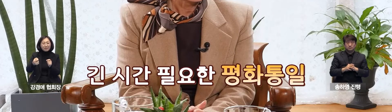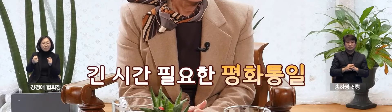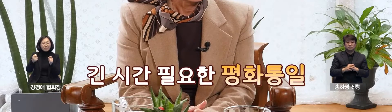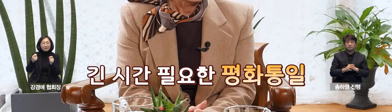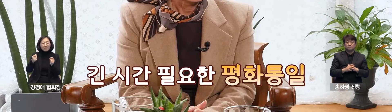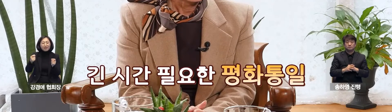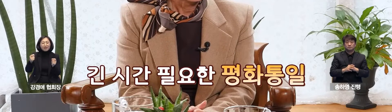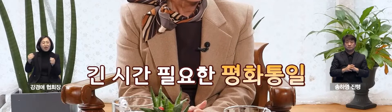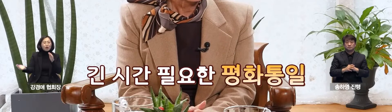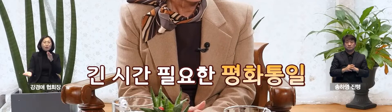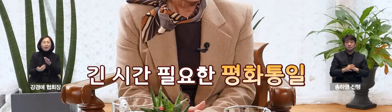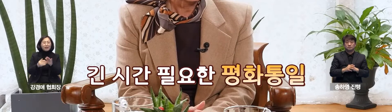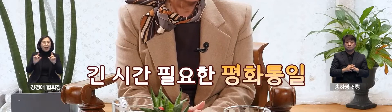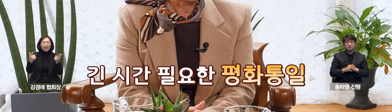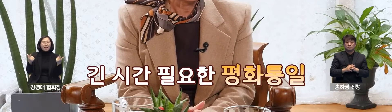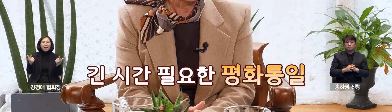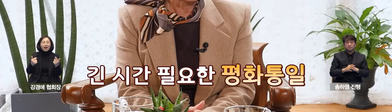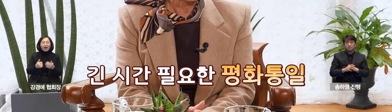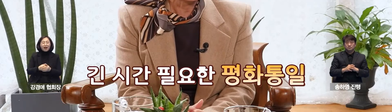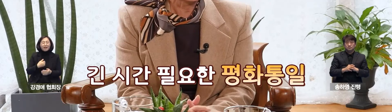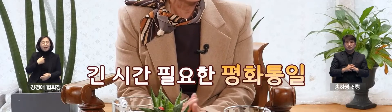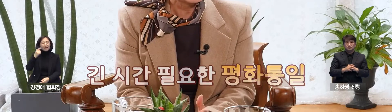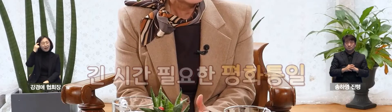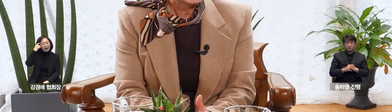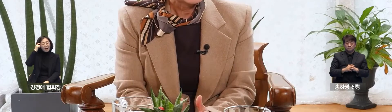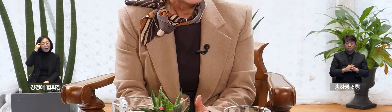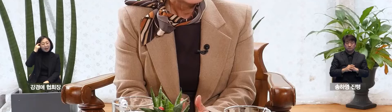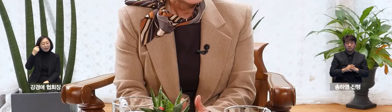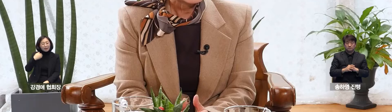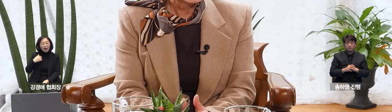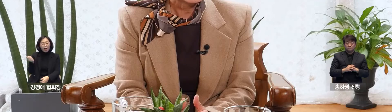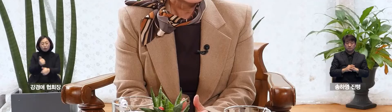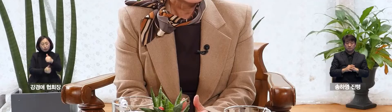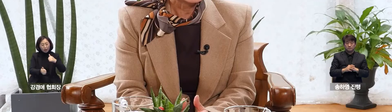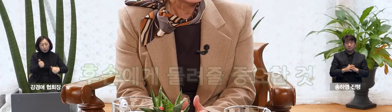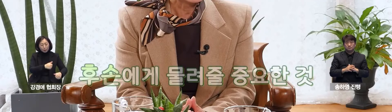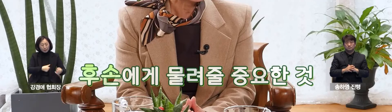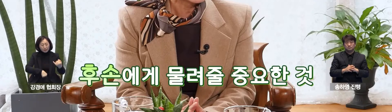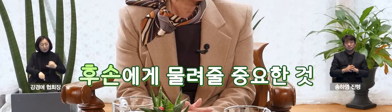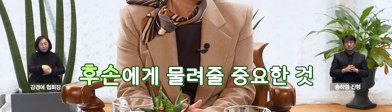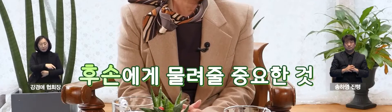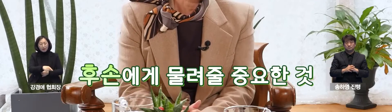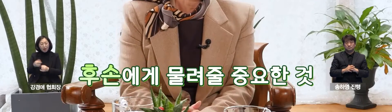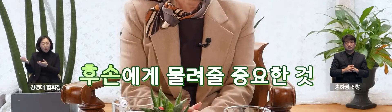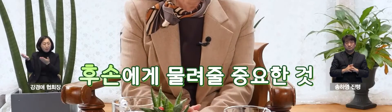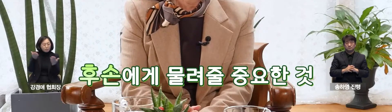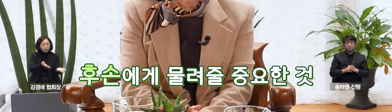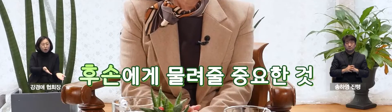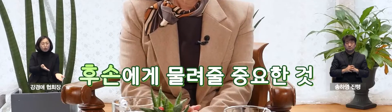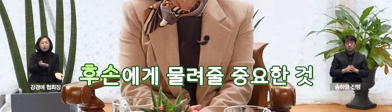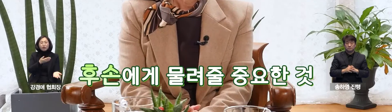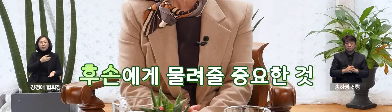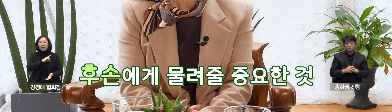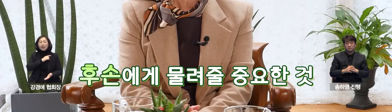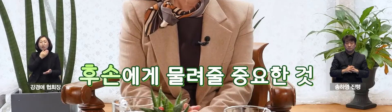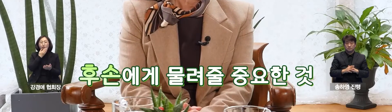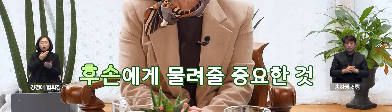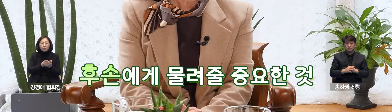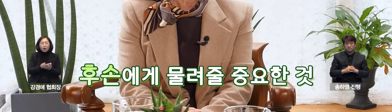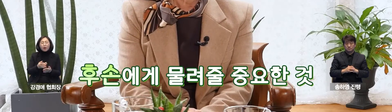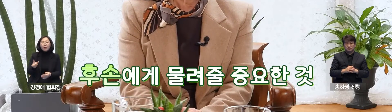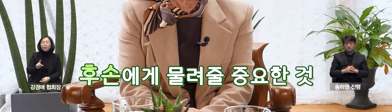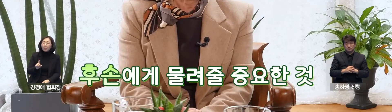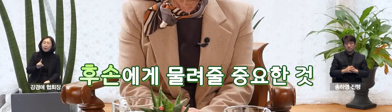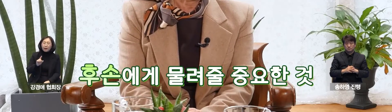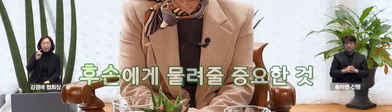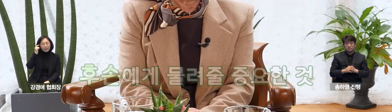그래서 제가 생각한 게 우리 후손들, 자식들에게 물려줄 가장 중요한 것이